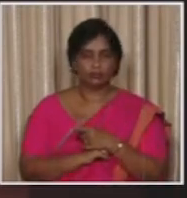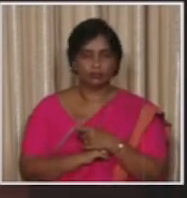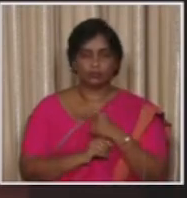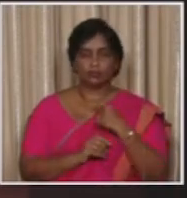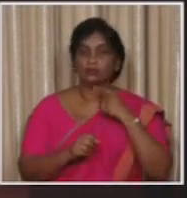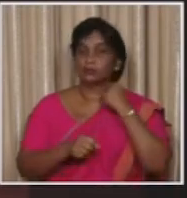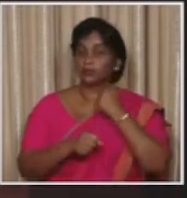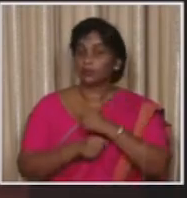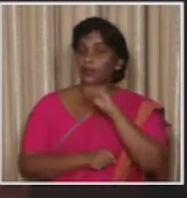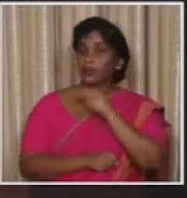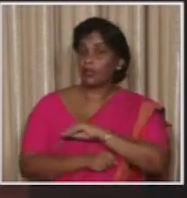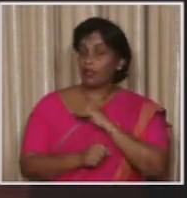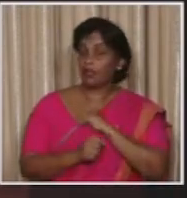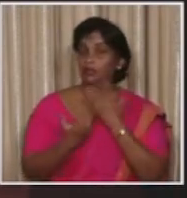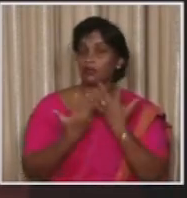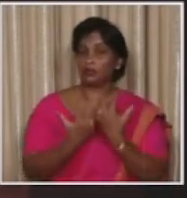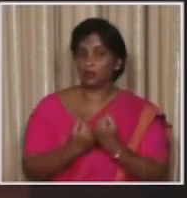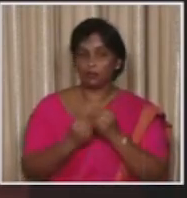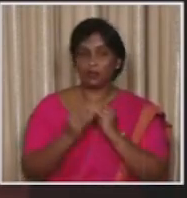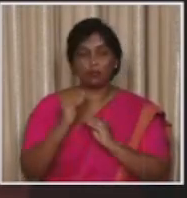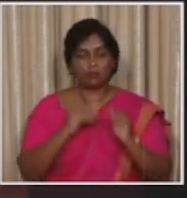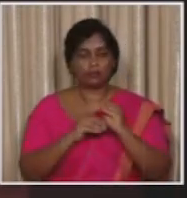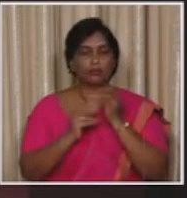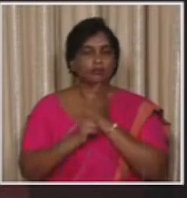රාජ්‍ය ආදායම ලබා ගැනීමට විකල්ප තියෙනවා.